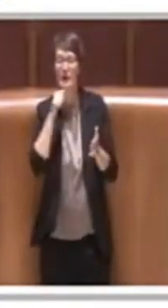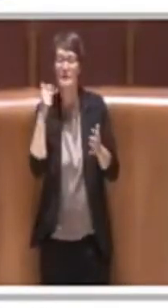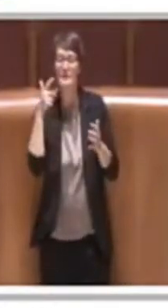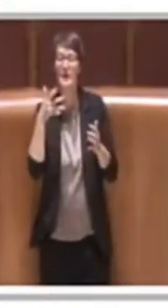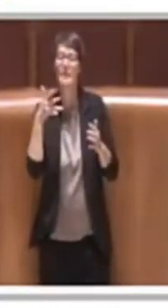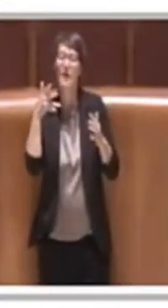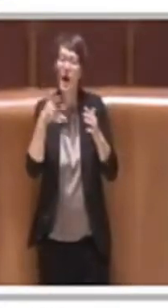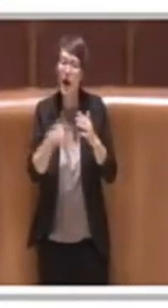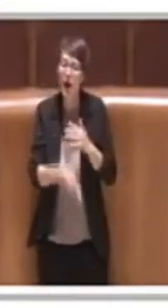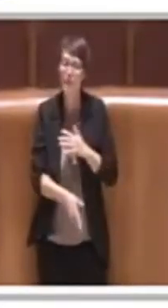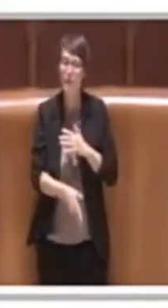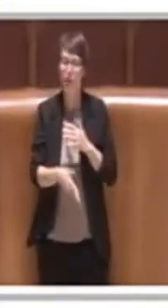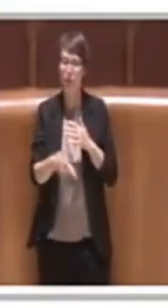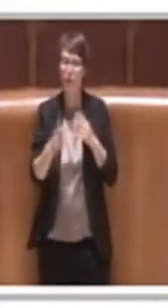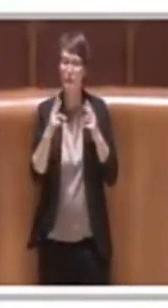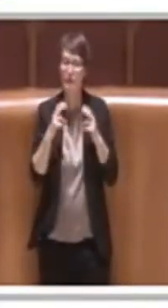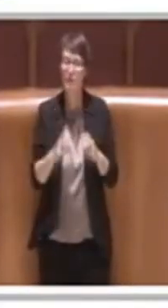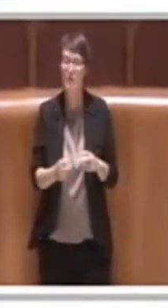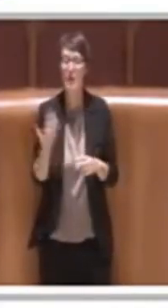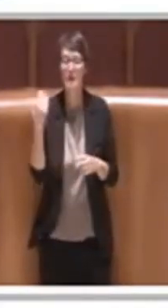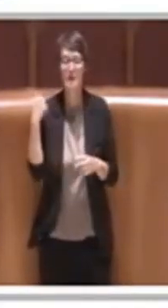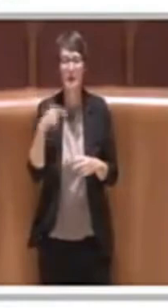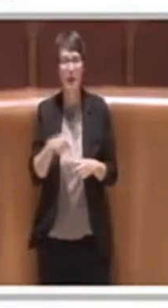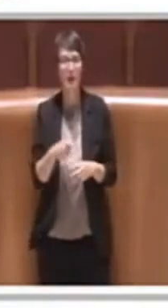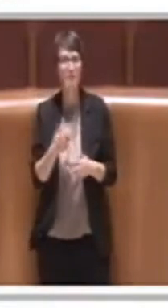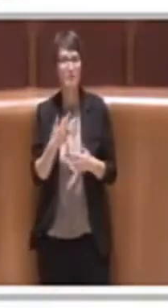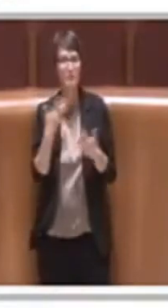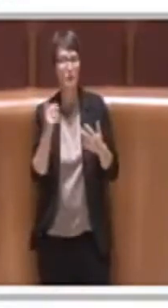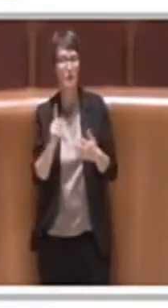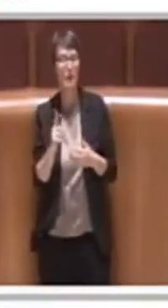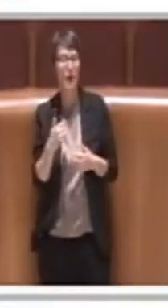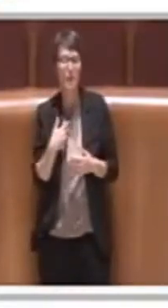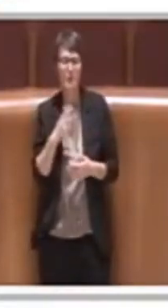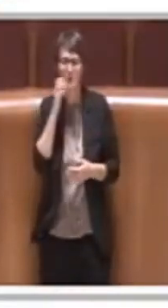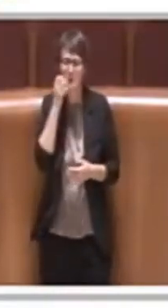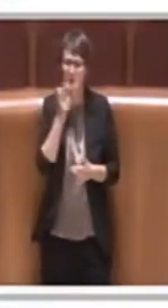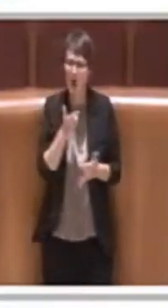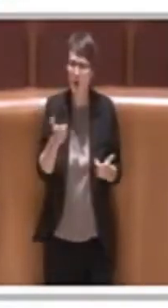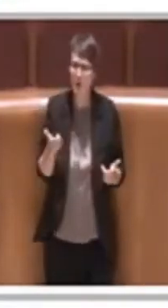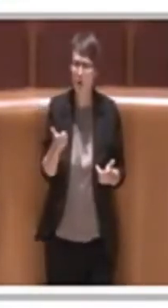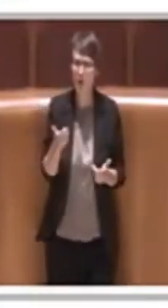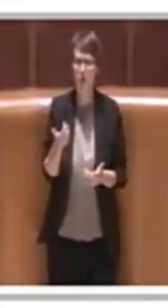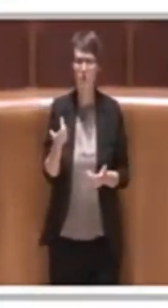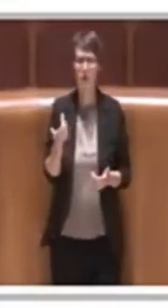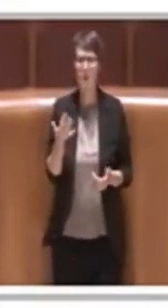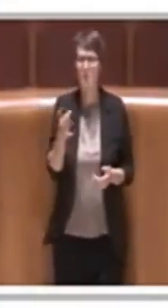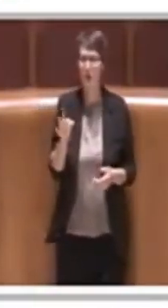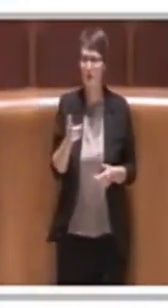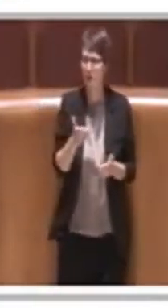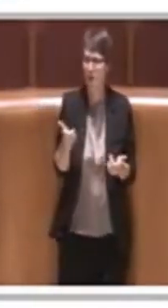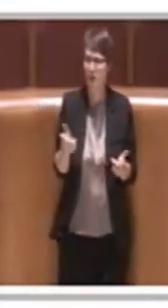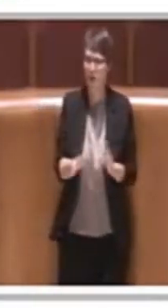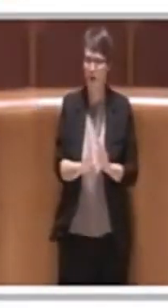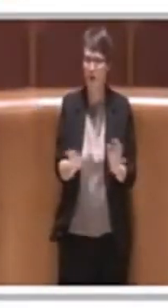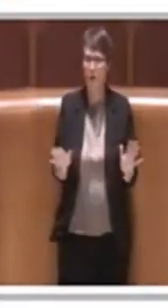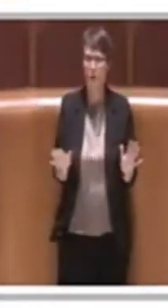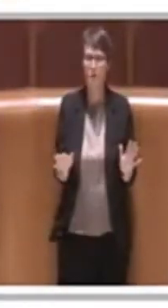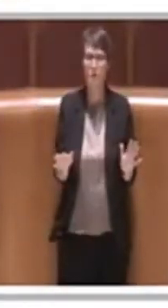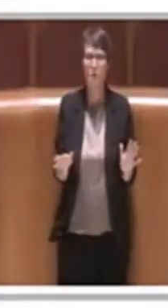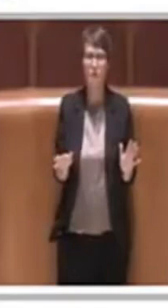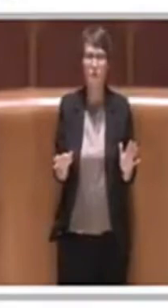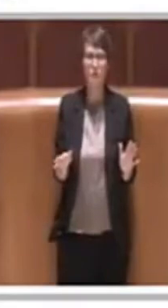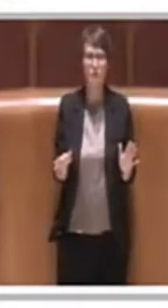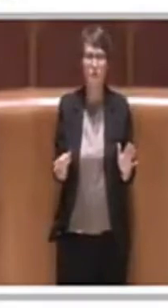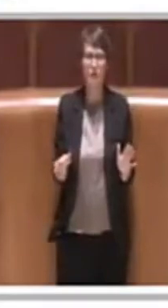dire, evidenziati prima, per cui non c'è nulla di strano, nulla di particolare, per cui probabilmente